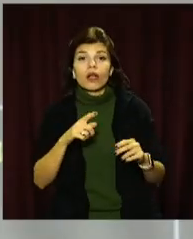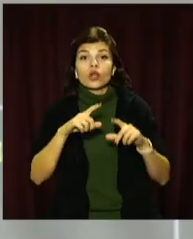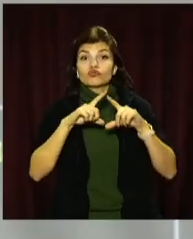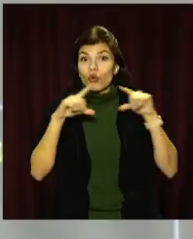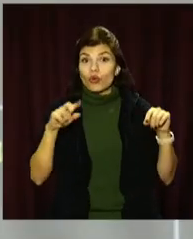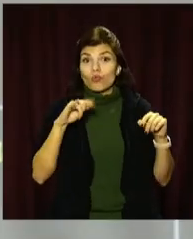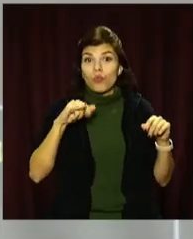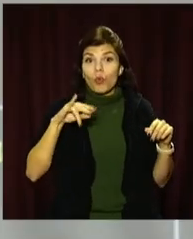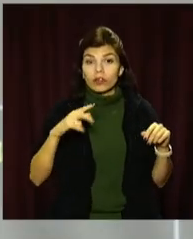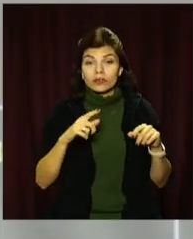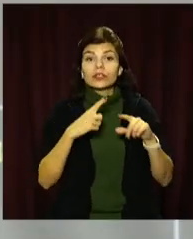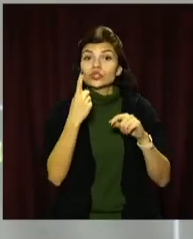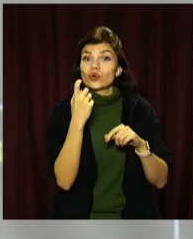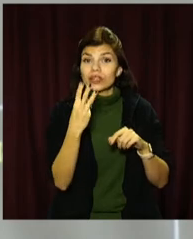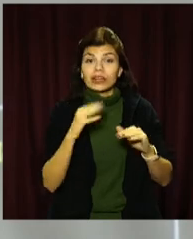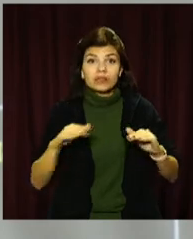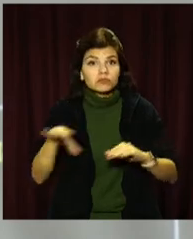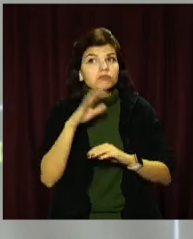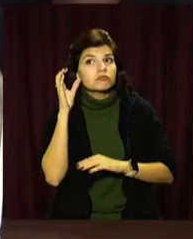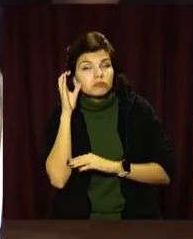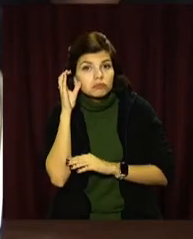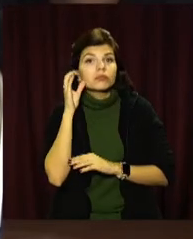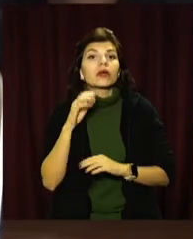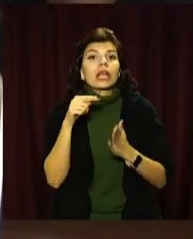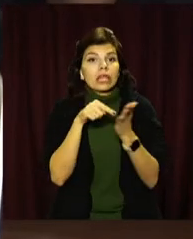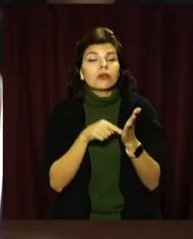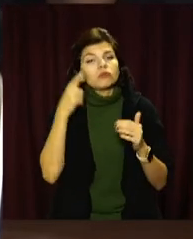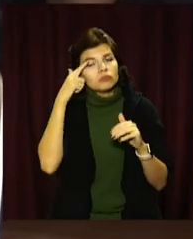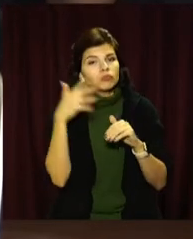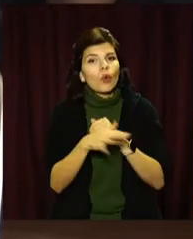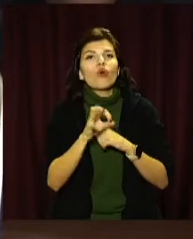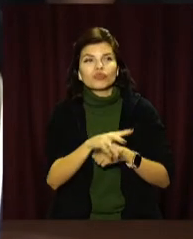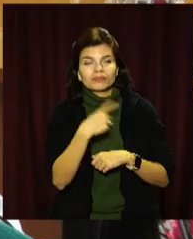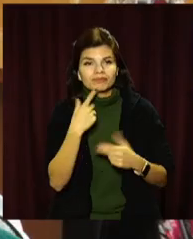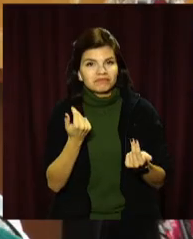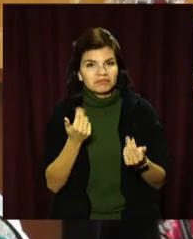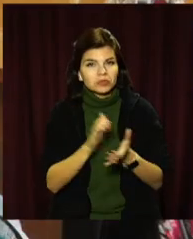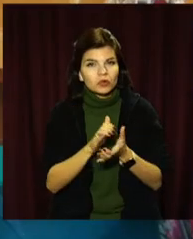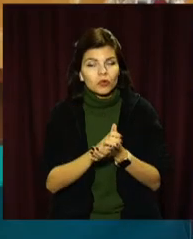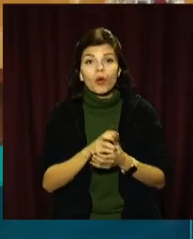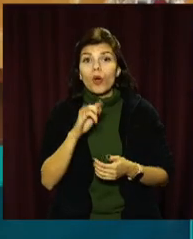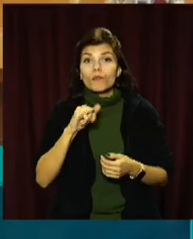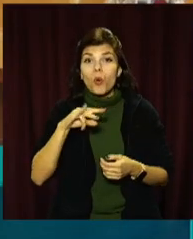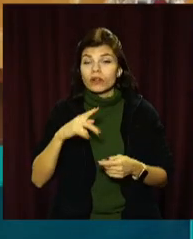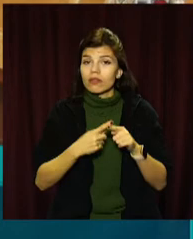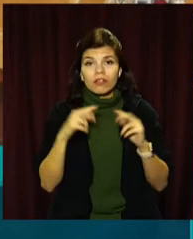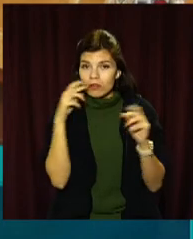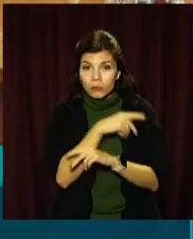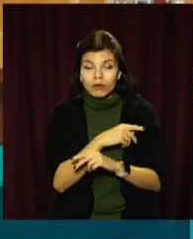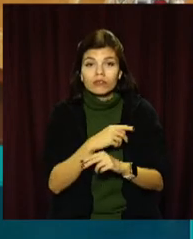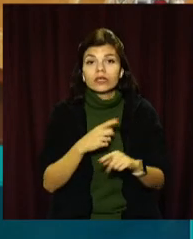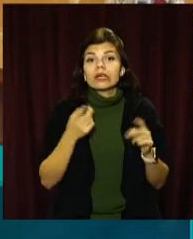булінгу. Школярі 103-ї школи уважно слухали поліціантів. Діляться, розуміють, про що вони говорять. Булінг – це неправильно.